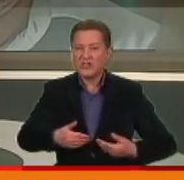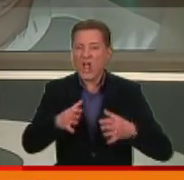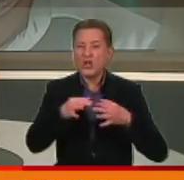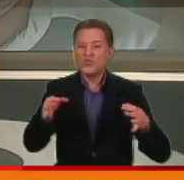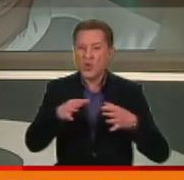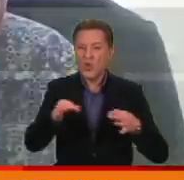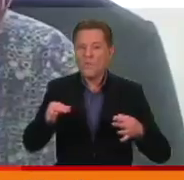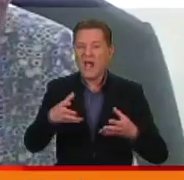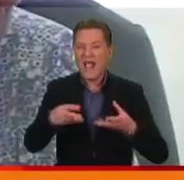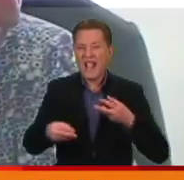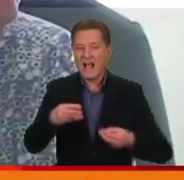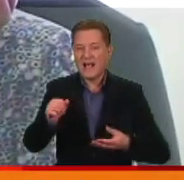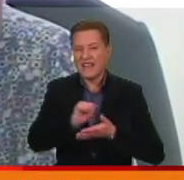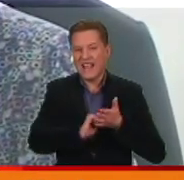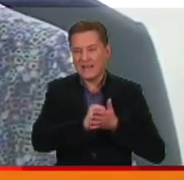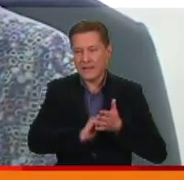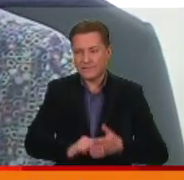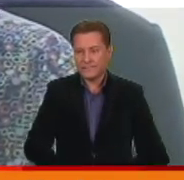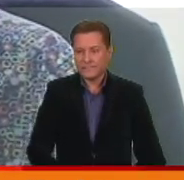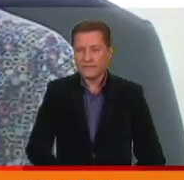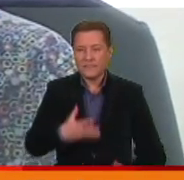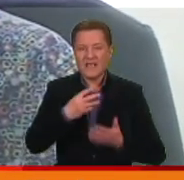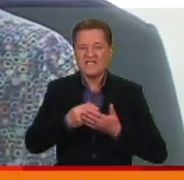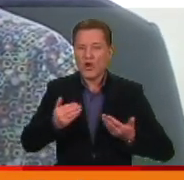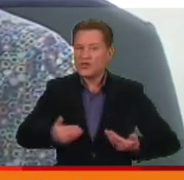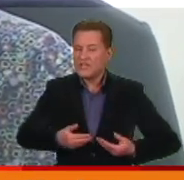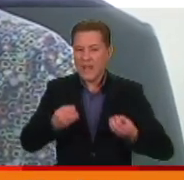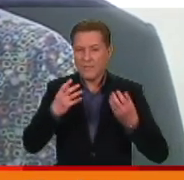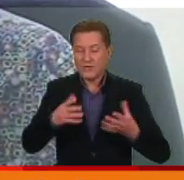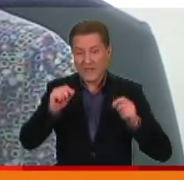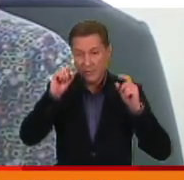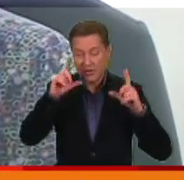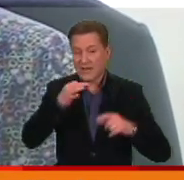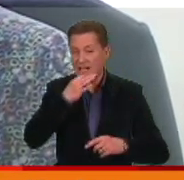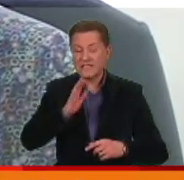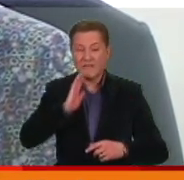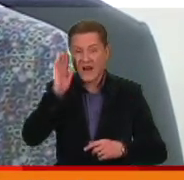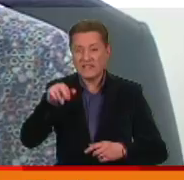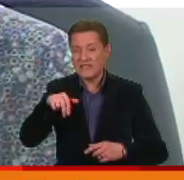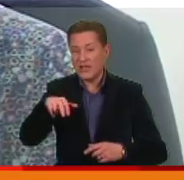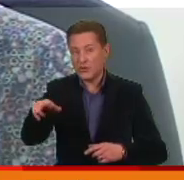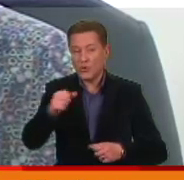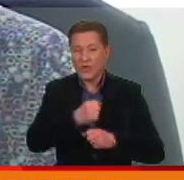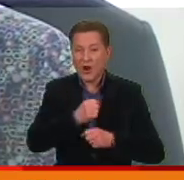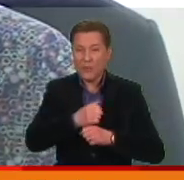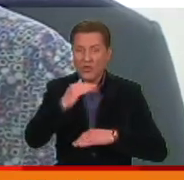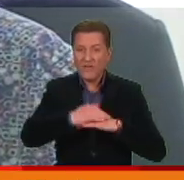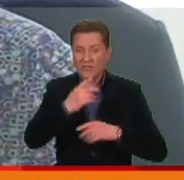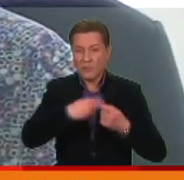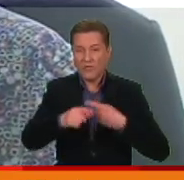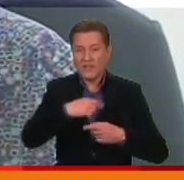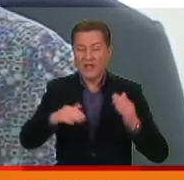і глини. Моє життя дуже просте. Прокидаюся вранці, їду на роботу. Ввечері повертаюся